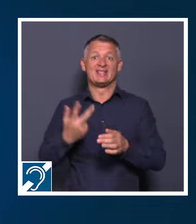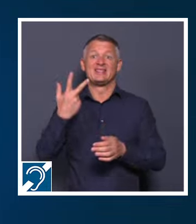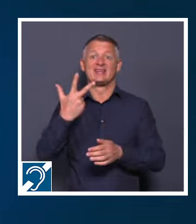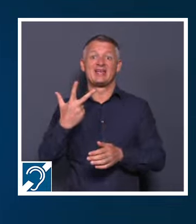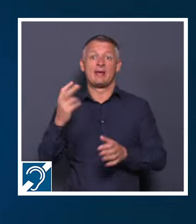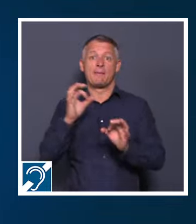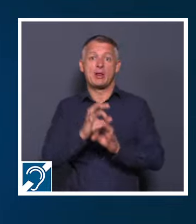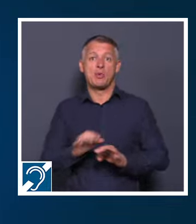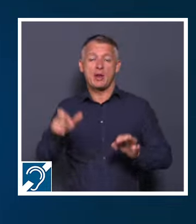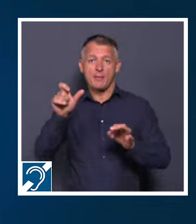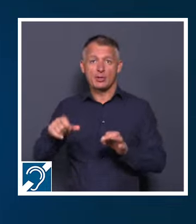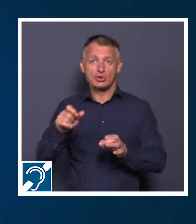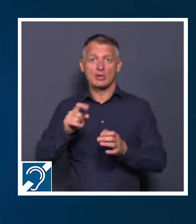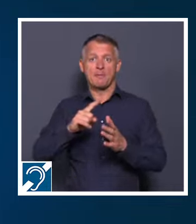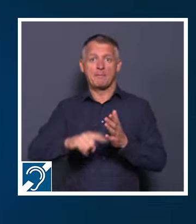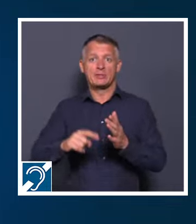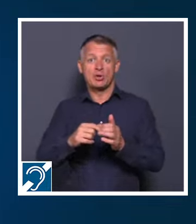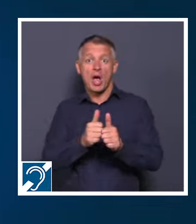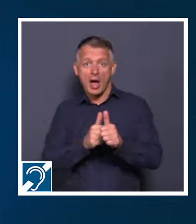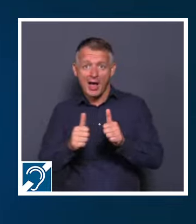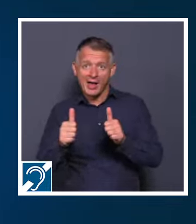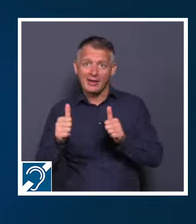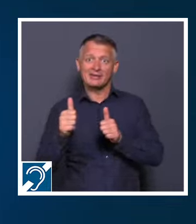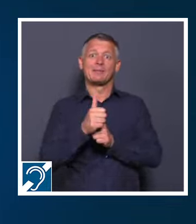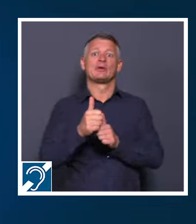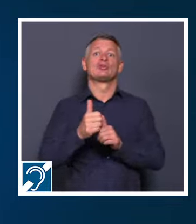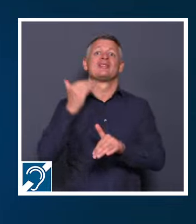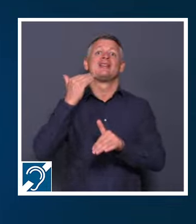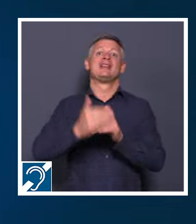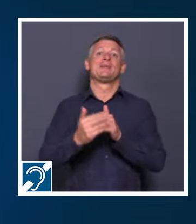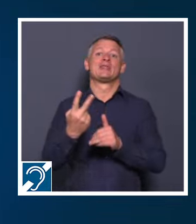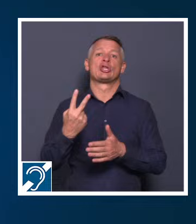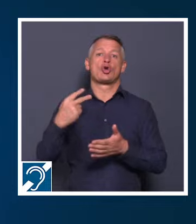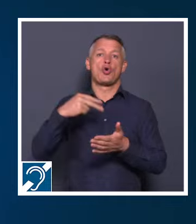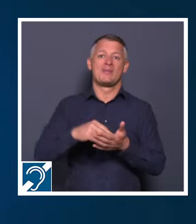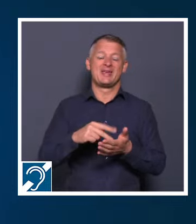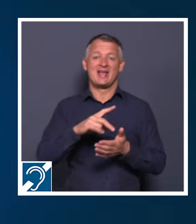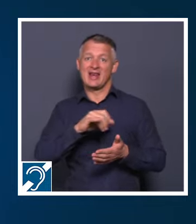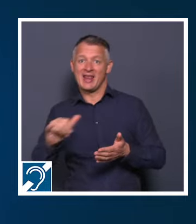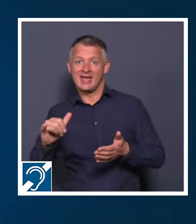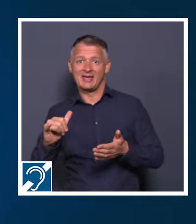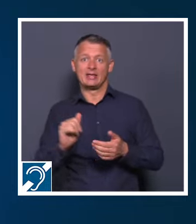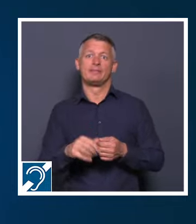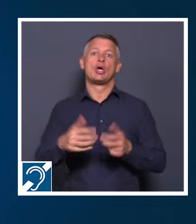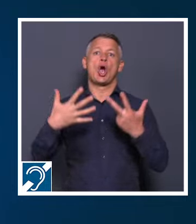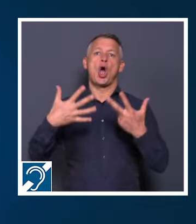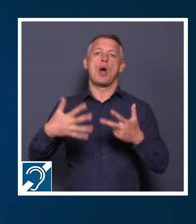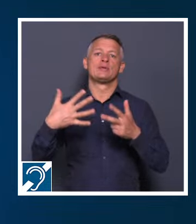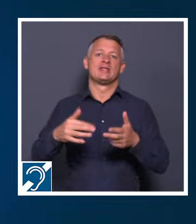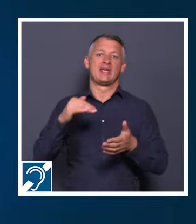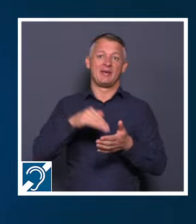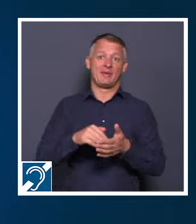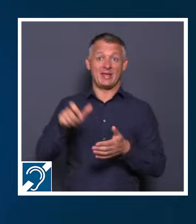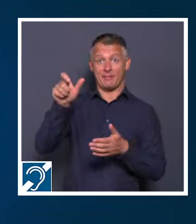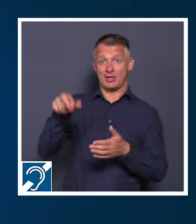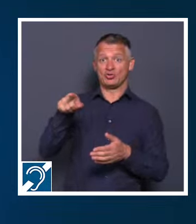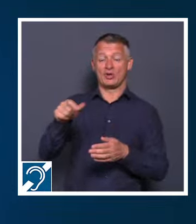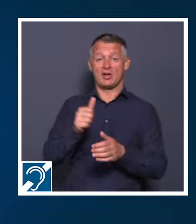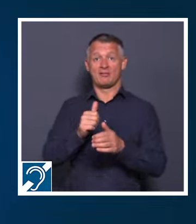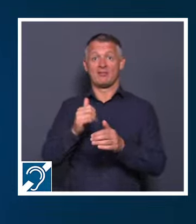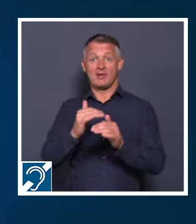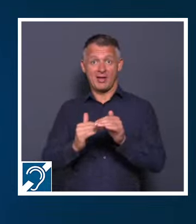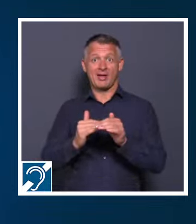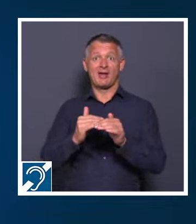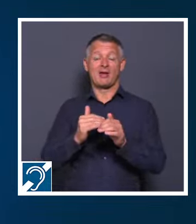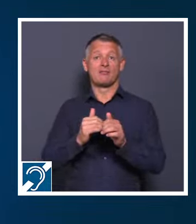de pensionari au depășit pragul neimposabil de 2.000 de lei, iar peste 800.000 din aceștia au depășit nivelul